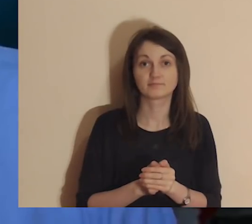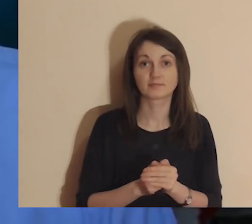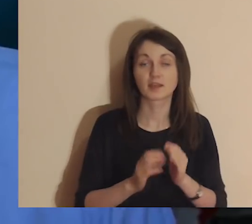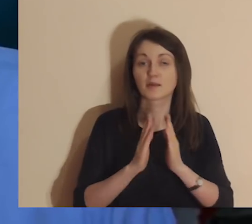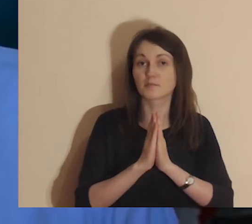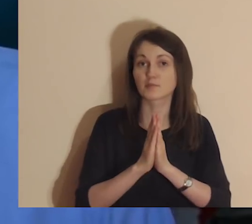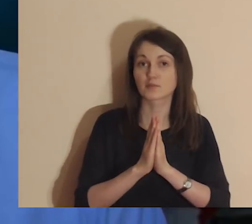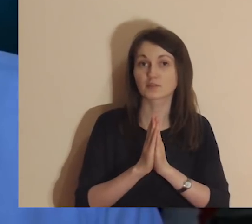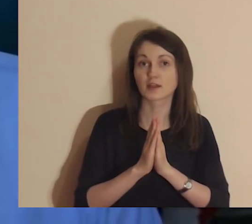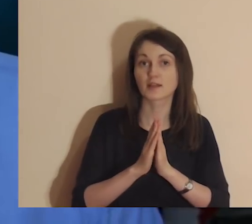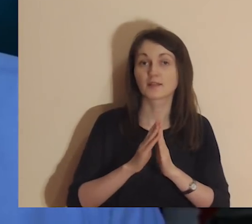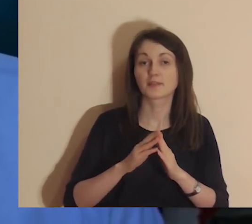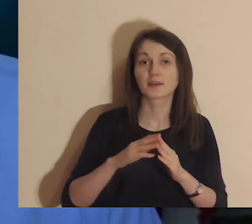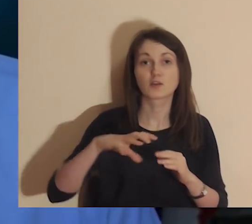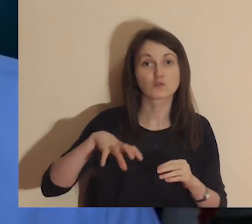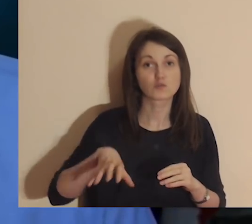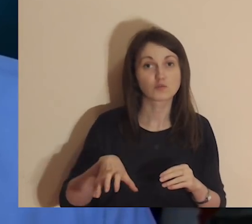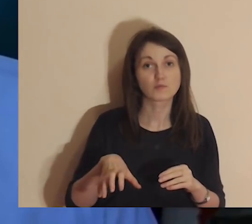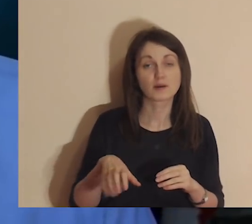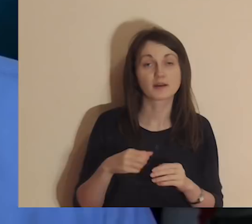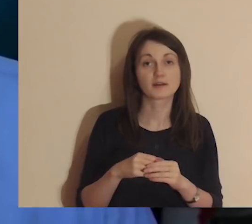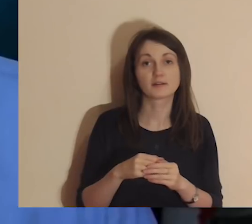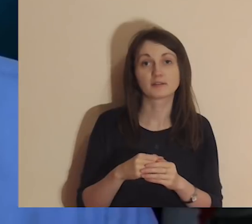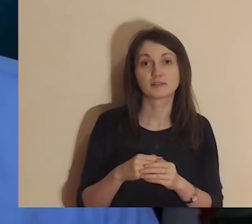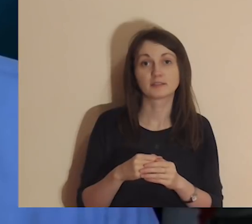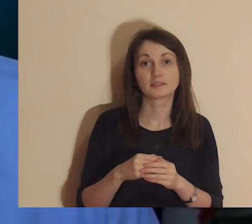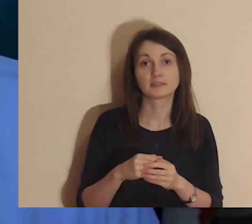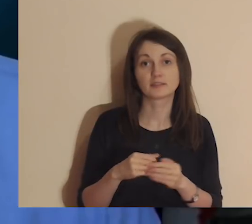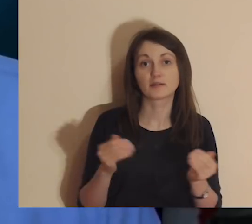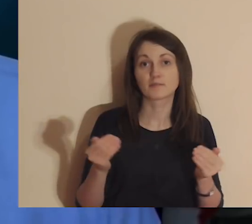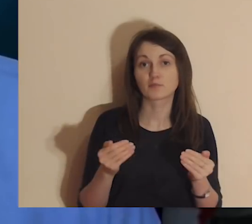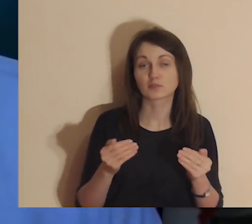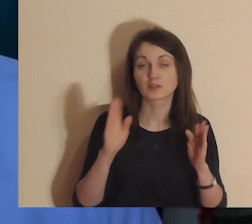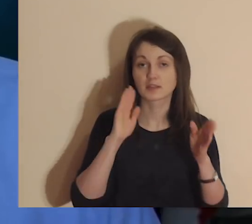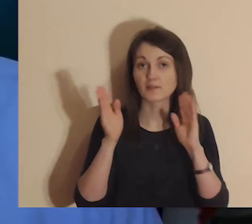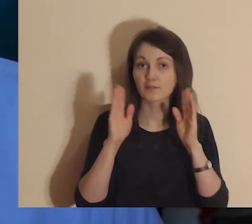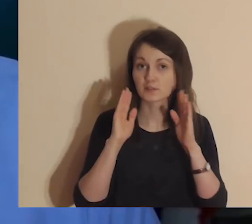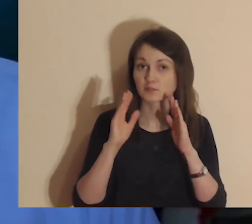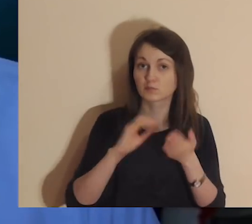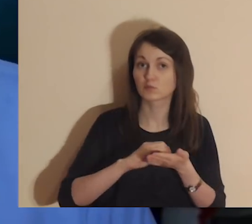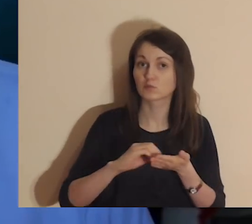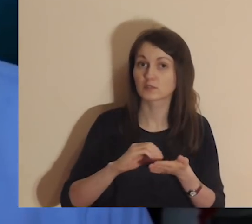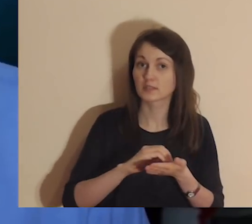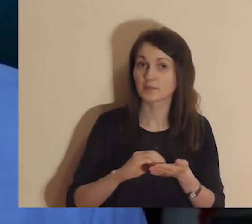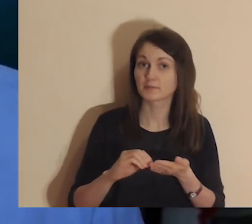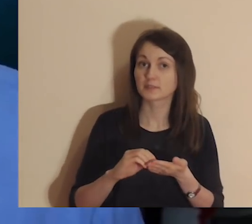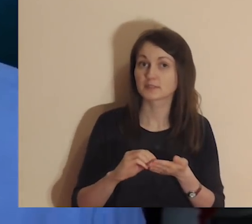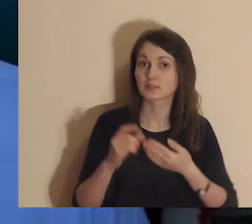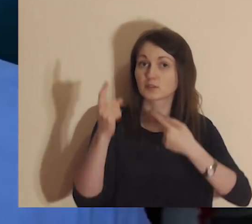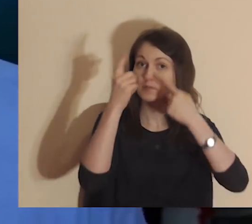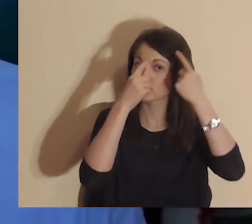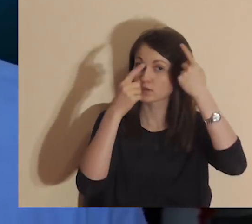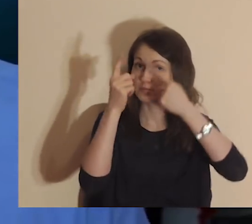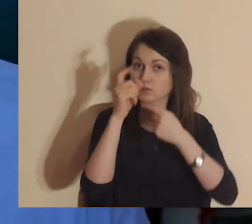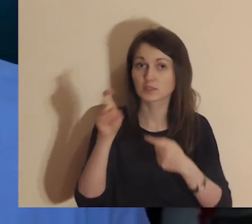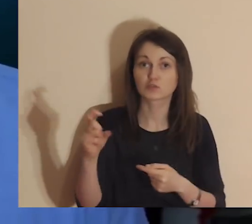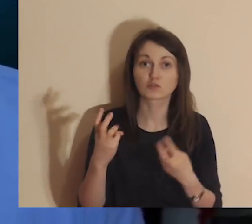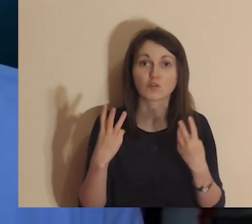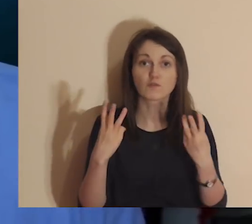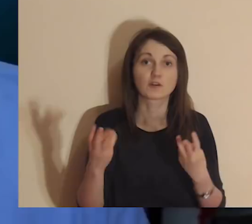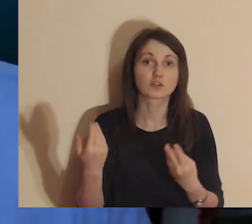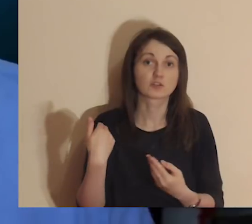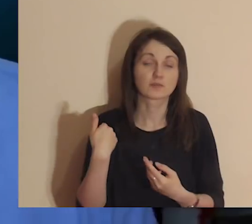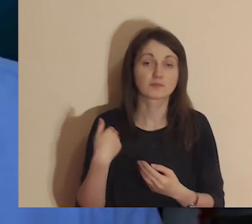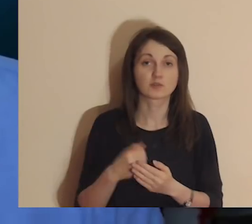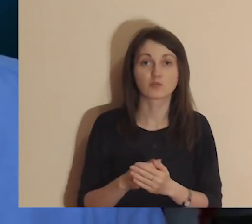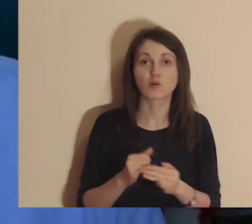ucieka. Refleksja na grupie medytacja.online. Na grupie Medytacja Online na Facebooku jest nasza grupa zamknięta.